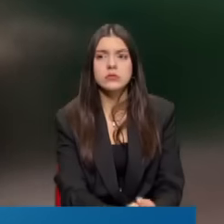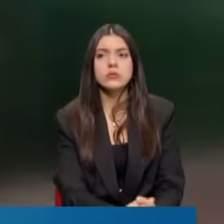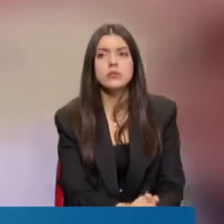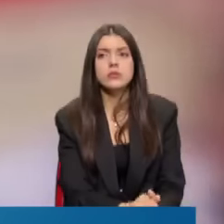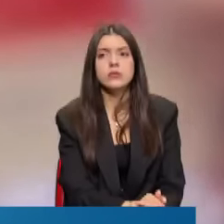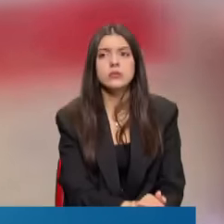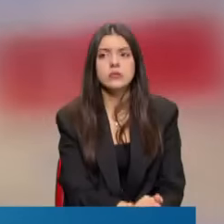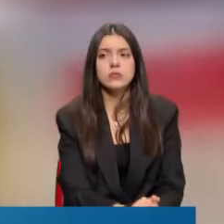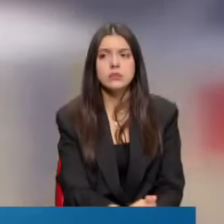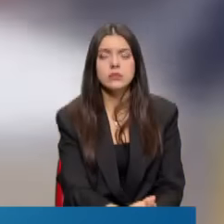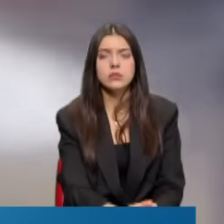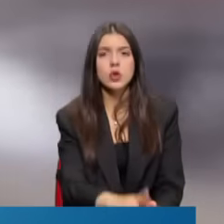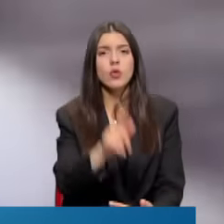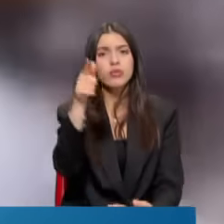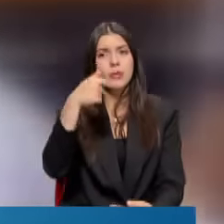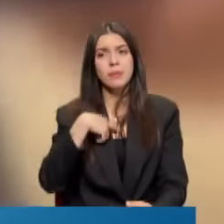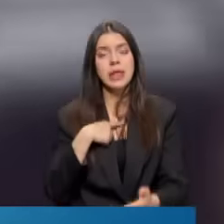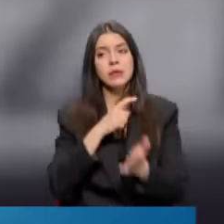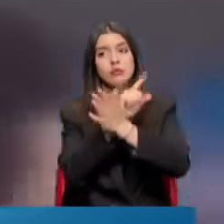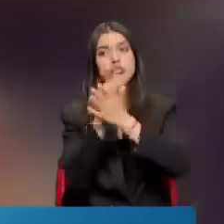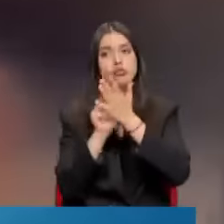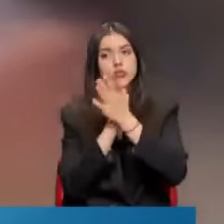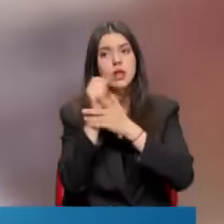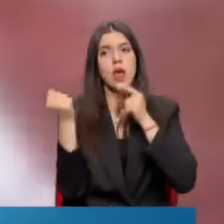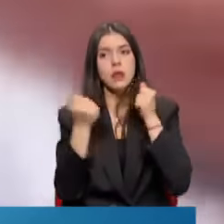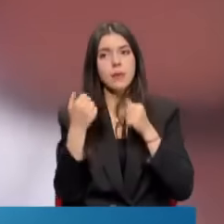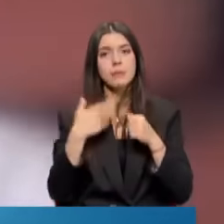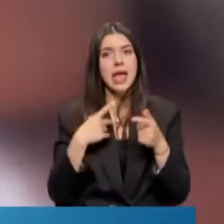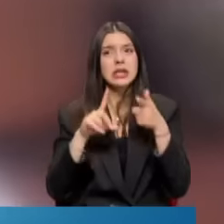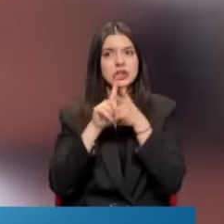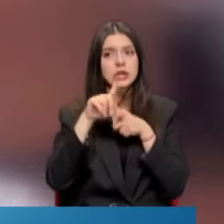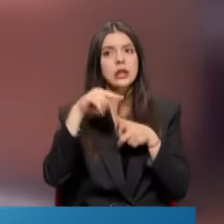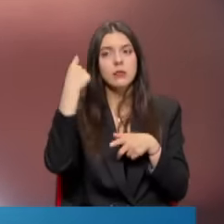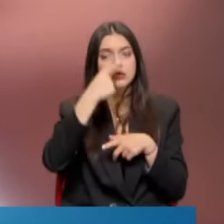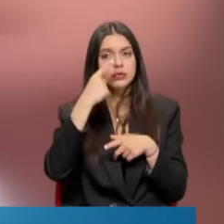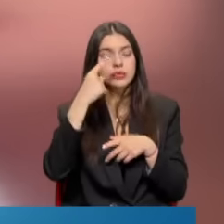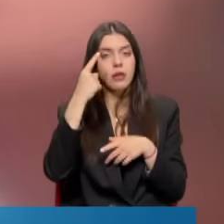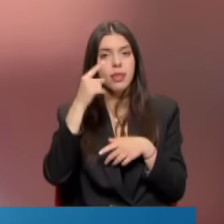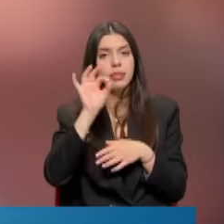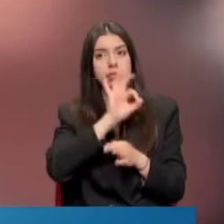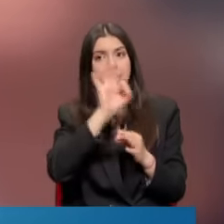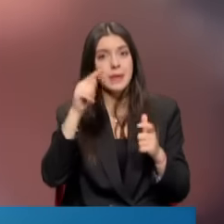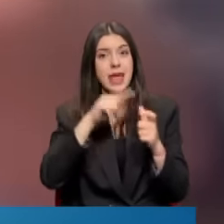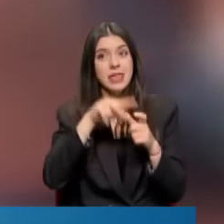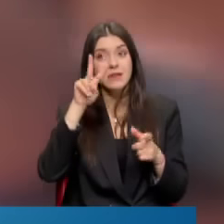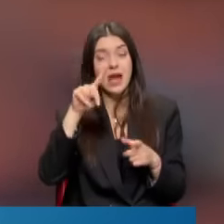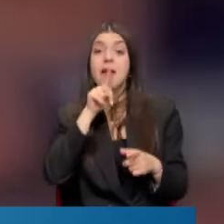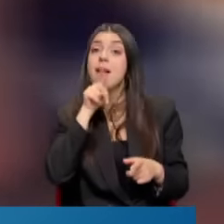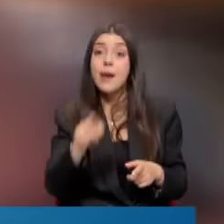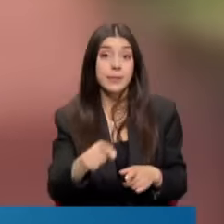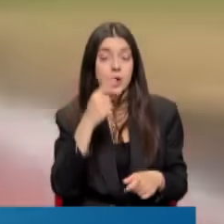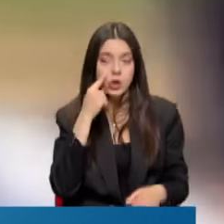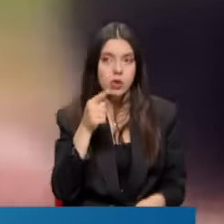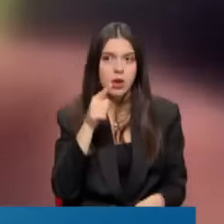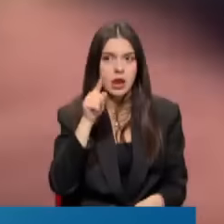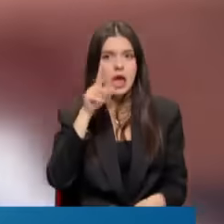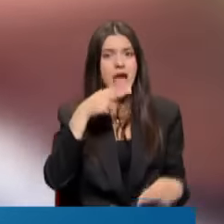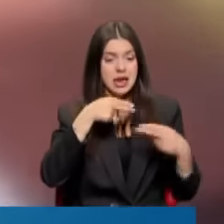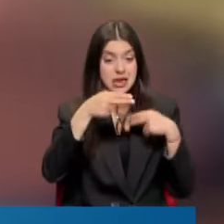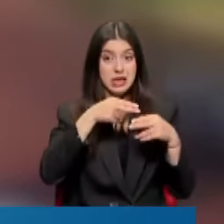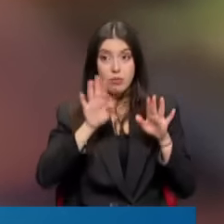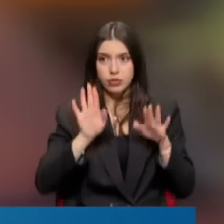yaşandı bu benim ruhsatı Arım Ben jandarmalar tarafından Edirne valiliğinin emriyle kapıda